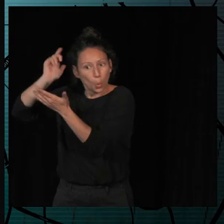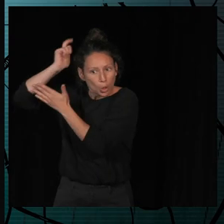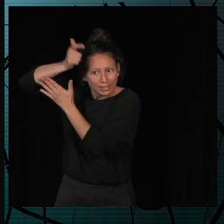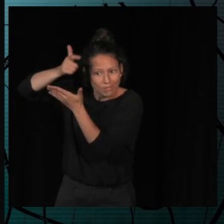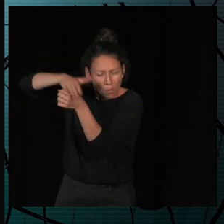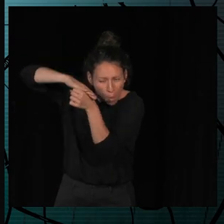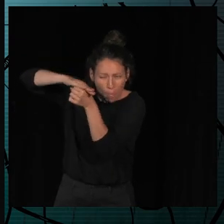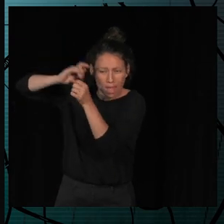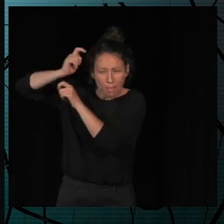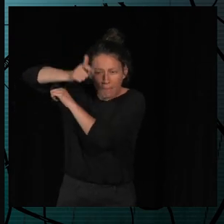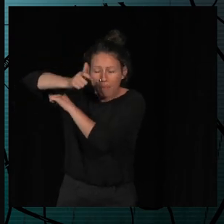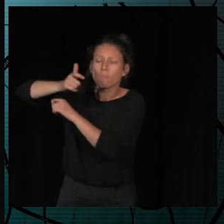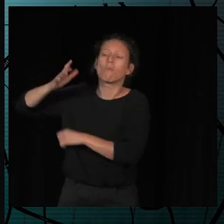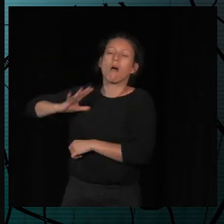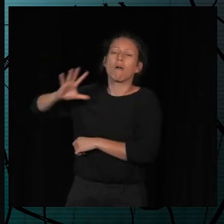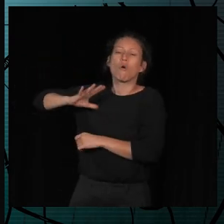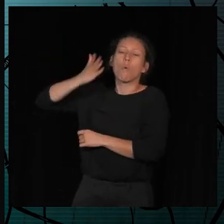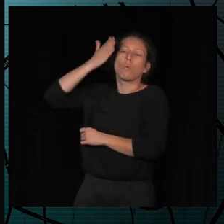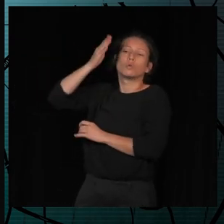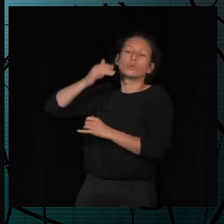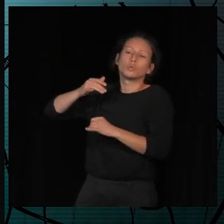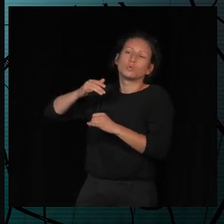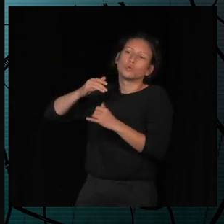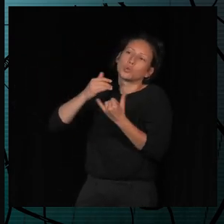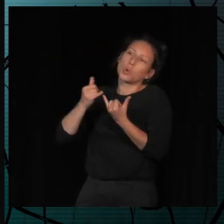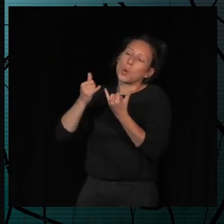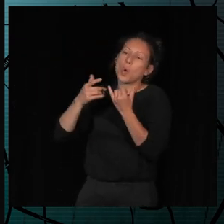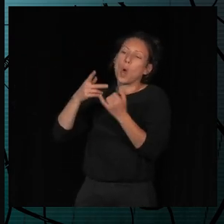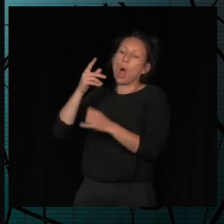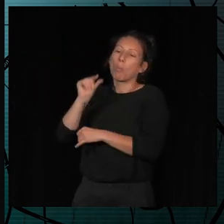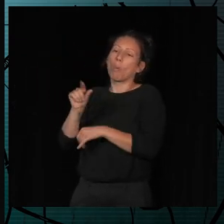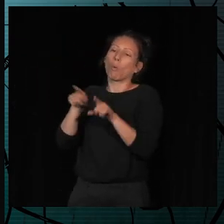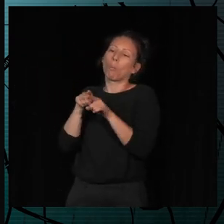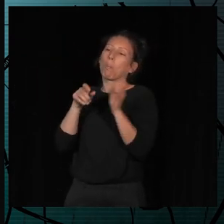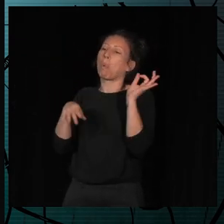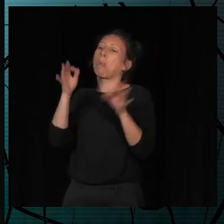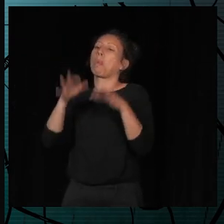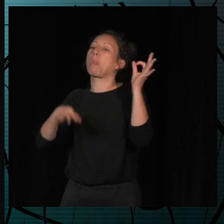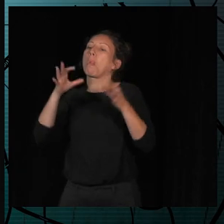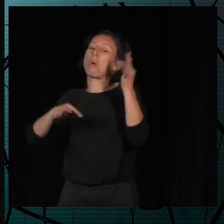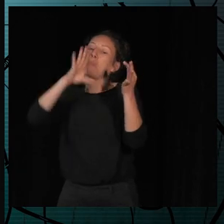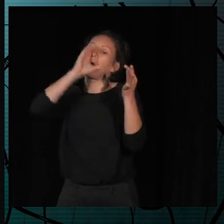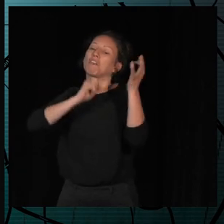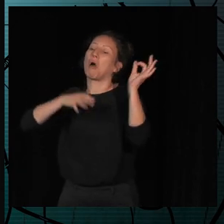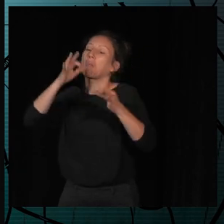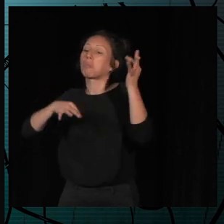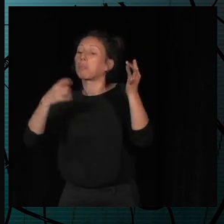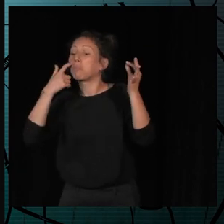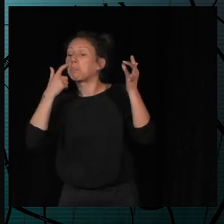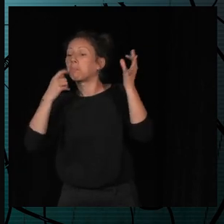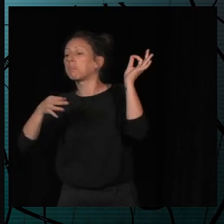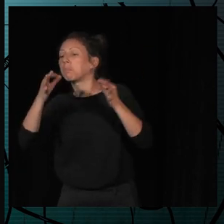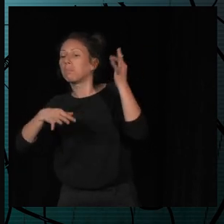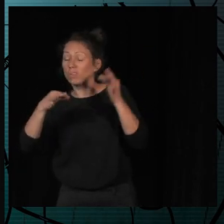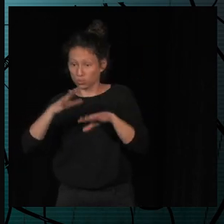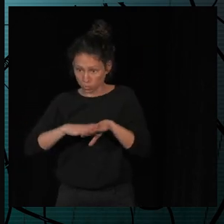exploité par les jeux vidéos h peu au pif au juger les les les concepteurs en mettaient un ils en mettaient deux